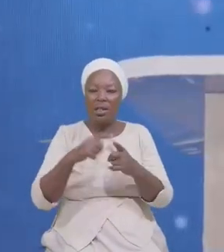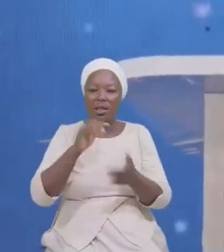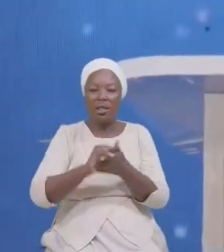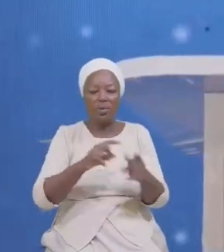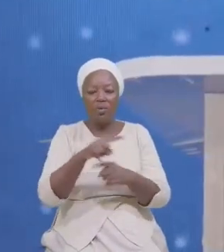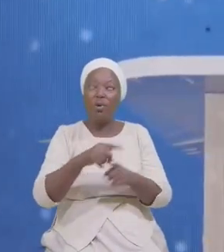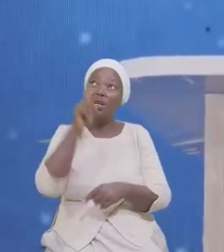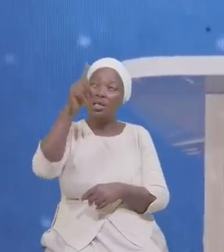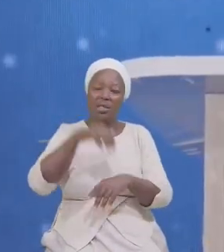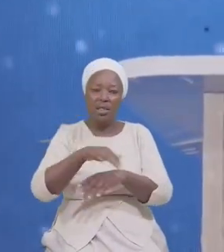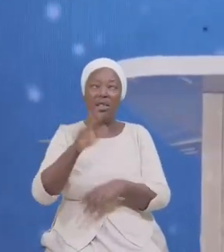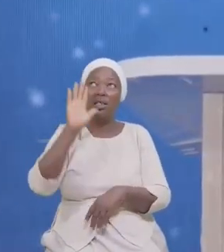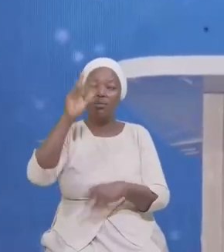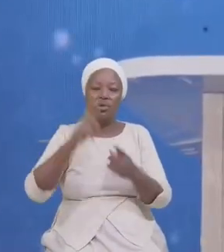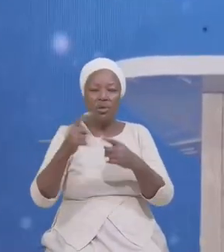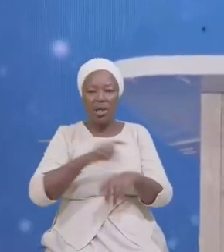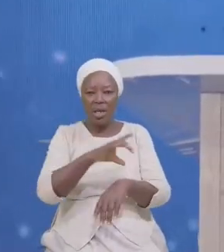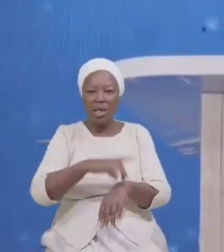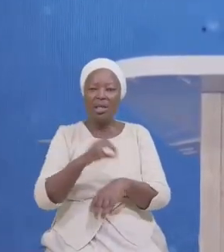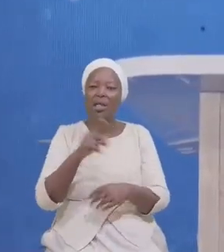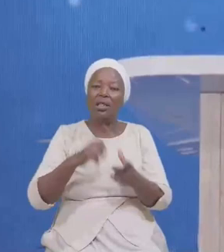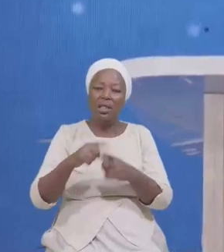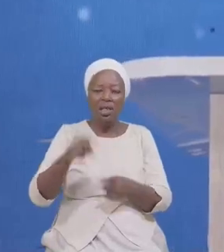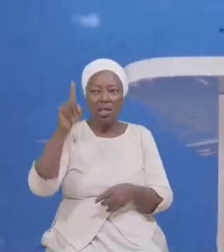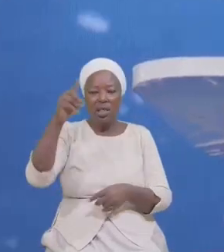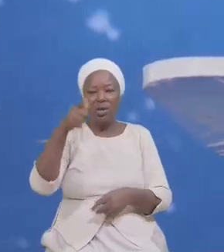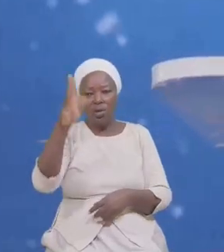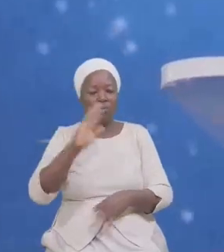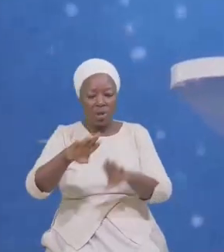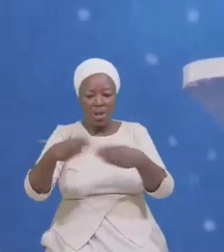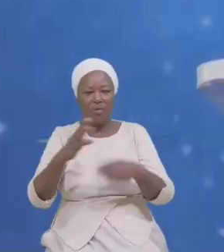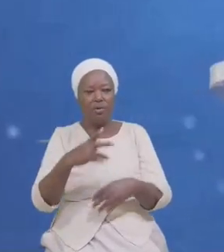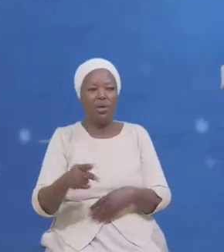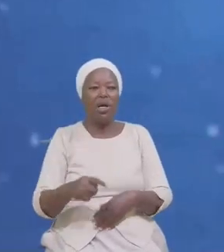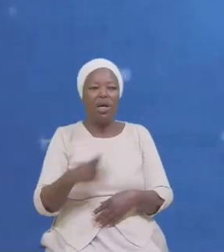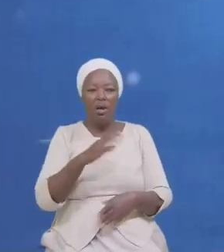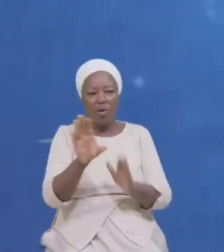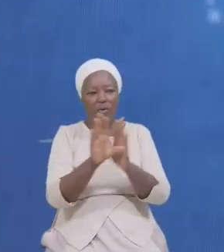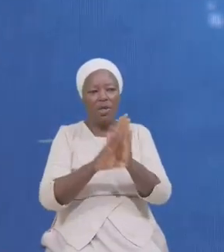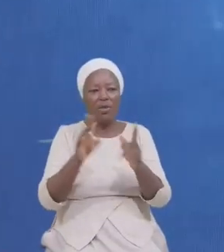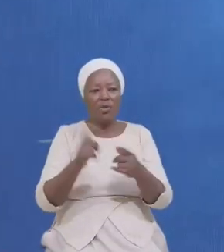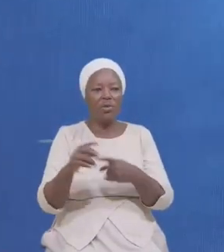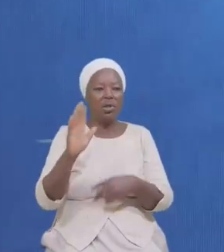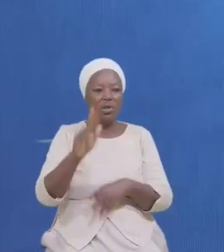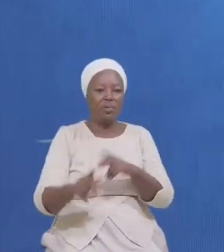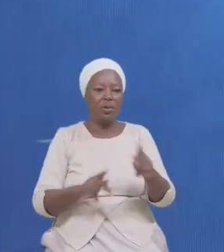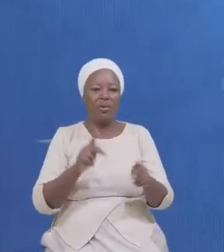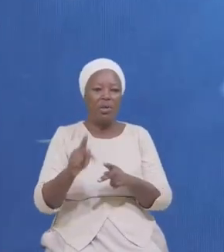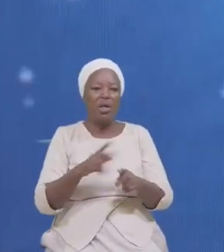lui donne, il traitera alliance avec lui pour être la lumière pour les